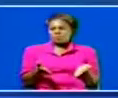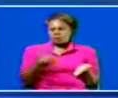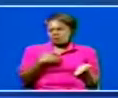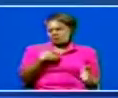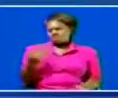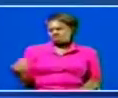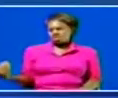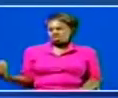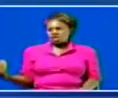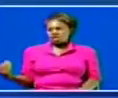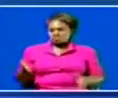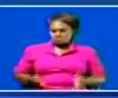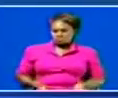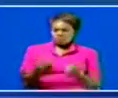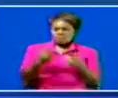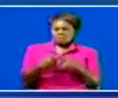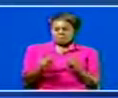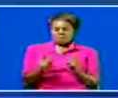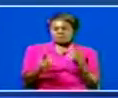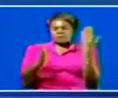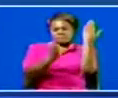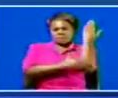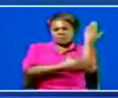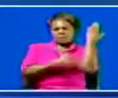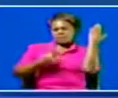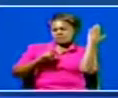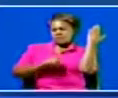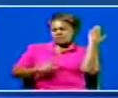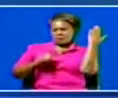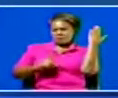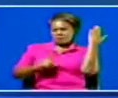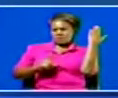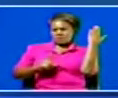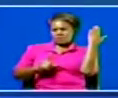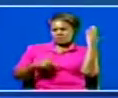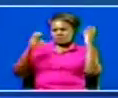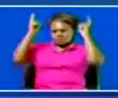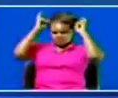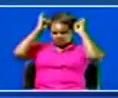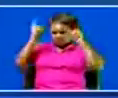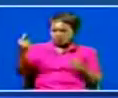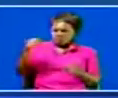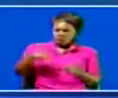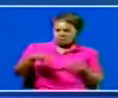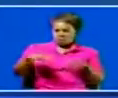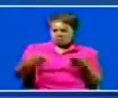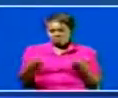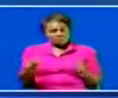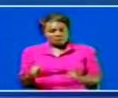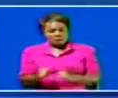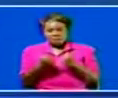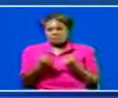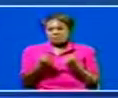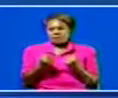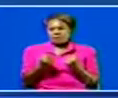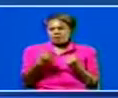watoto vile vile wamezaa, lakini kwa bahati mbaya kunaingia shetani pale ama kutatokea la kutokea na vitu kama hivyo, na